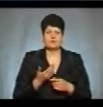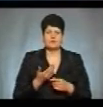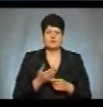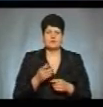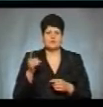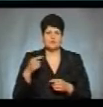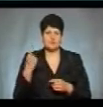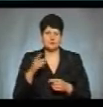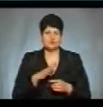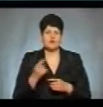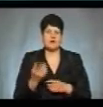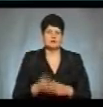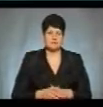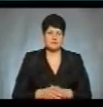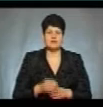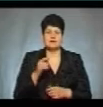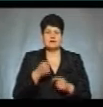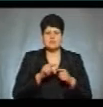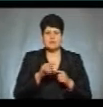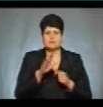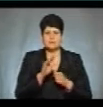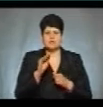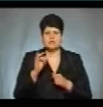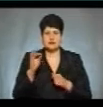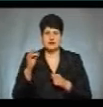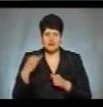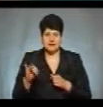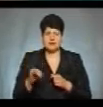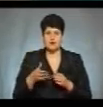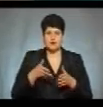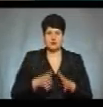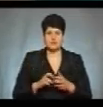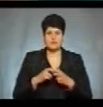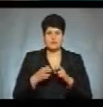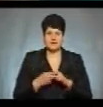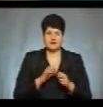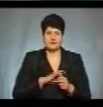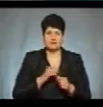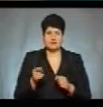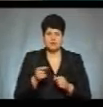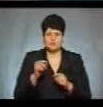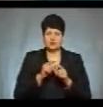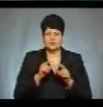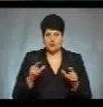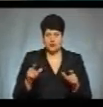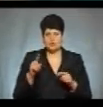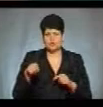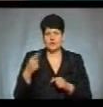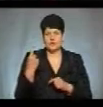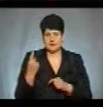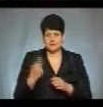став першим. Це Володимир Жирій, учасник змагань, родом з Івано-Франківська, вихованець Тернопільської дитячо-юнацької спортивної школи номер